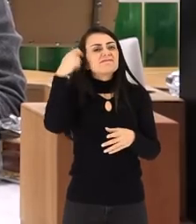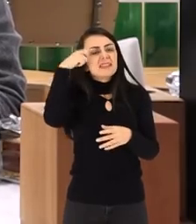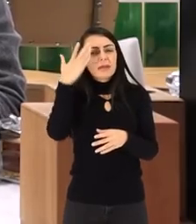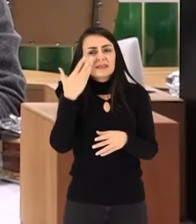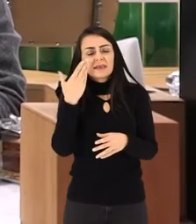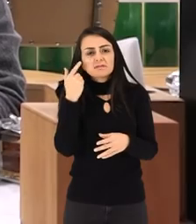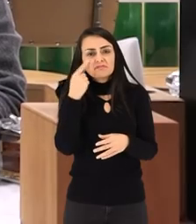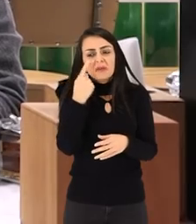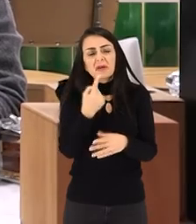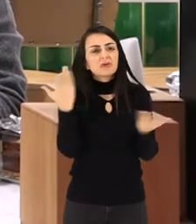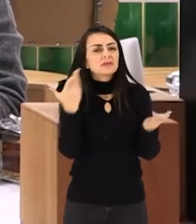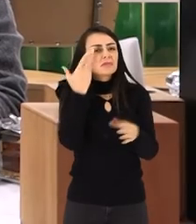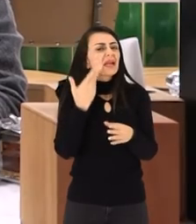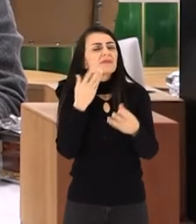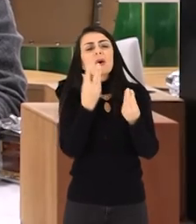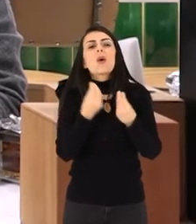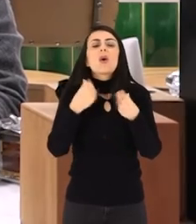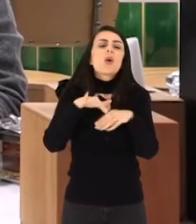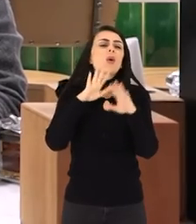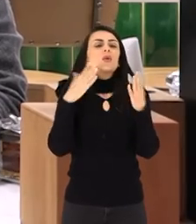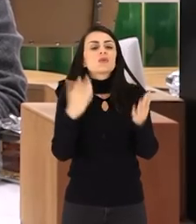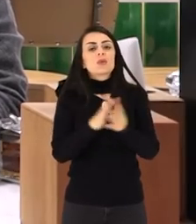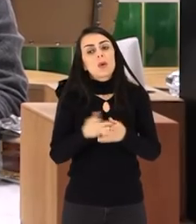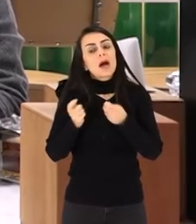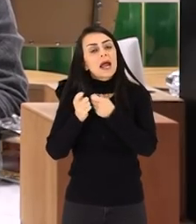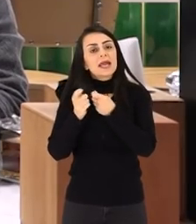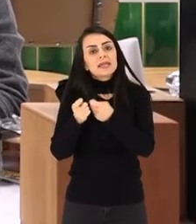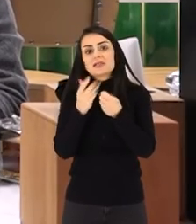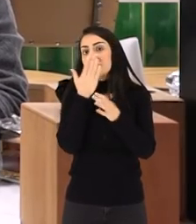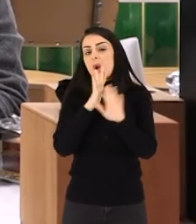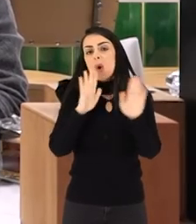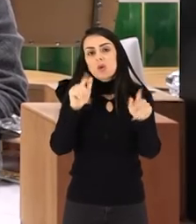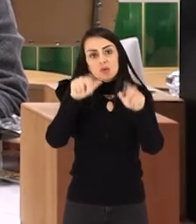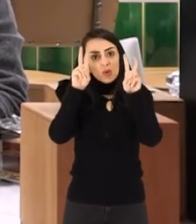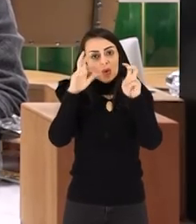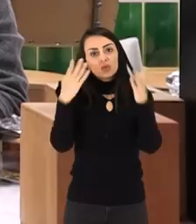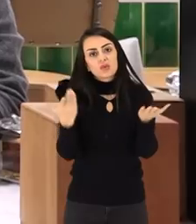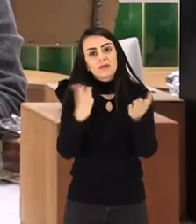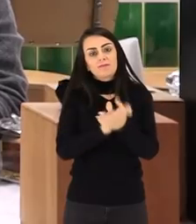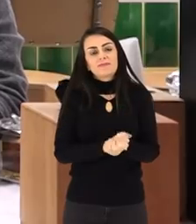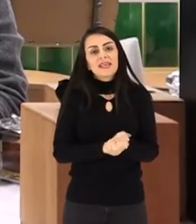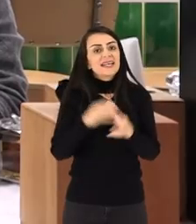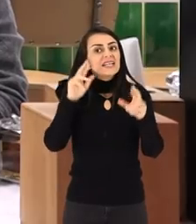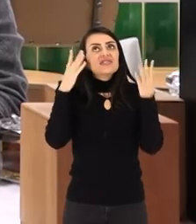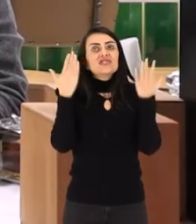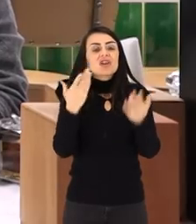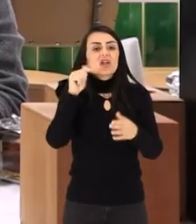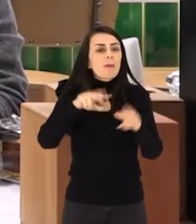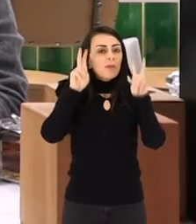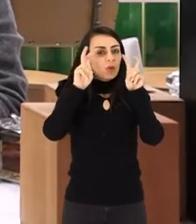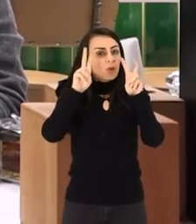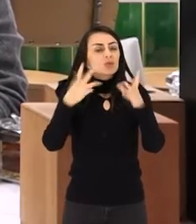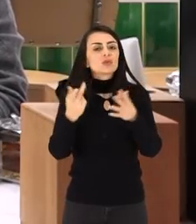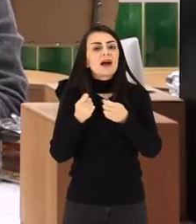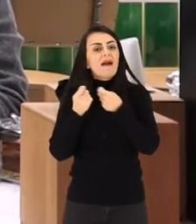öyle, evet, düşünüyorum açıkçası birçok anlamda. Eğitimlerimiz olmuyor. Umarım olur. Yeni nesil alıyordur bu